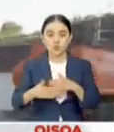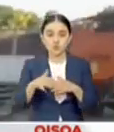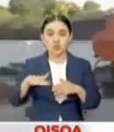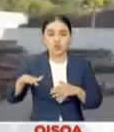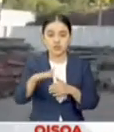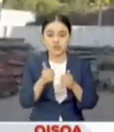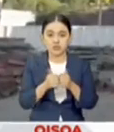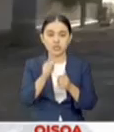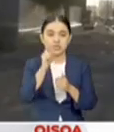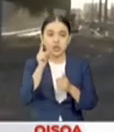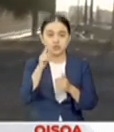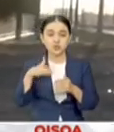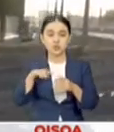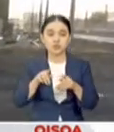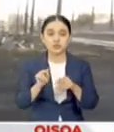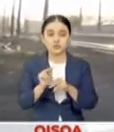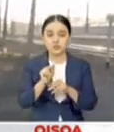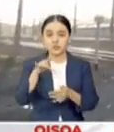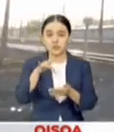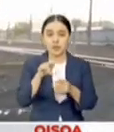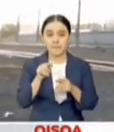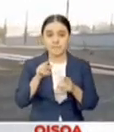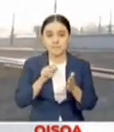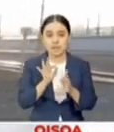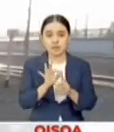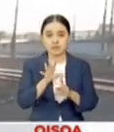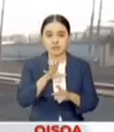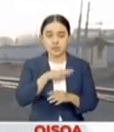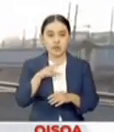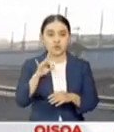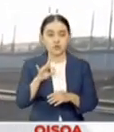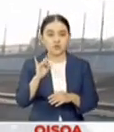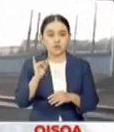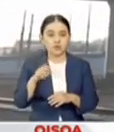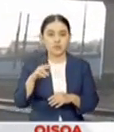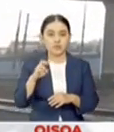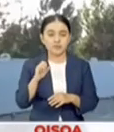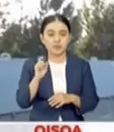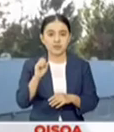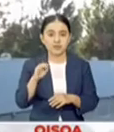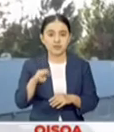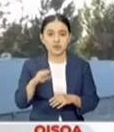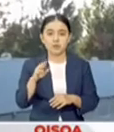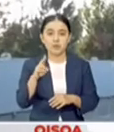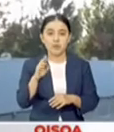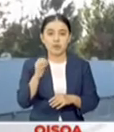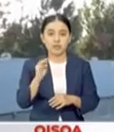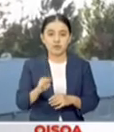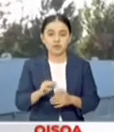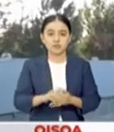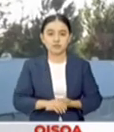atrofida yashil hududlar barpo etish maqsad qilingan. Rustam Rustamov, Abdukarim Alimov, Azraimboyev,